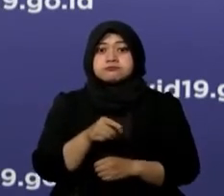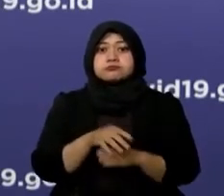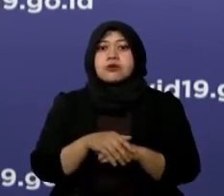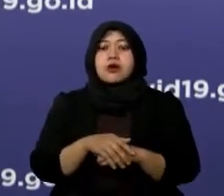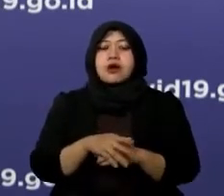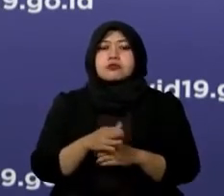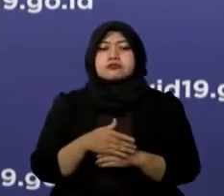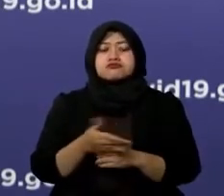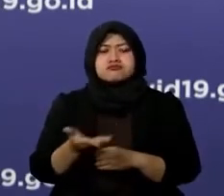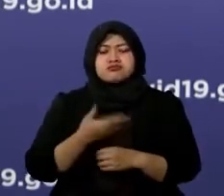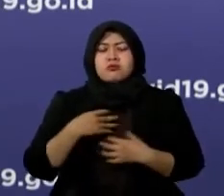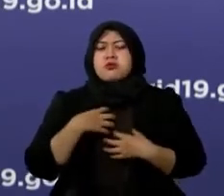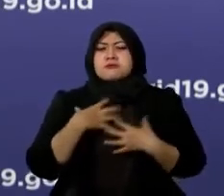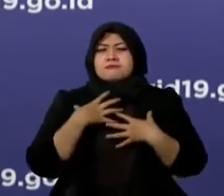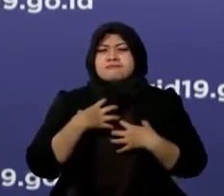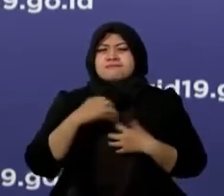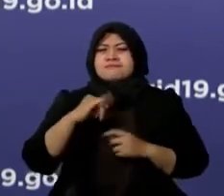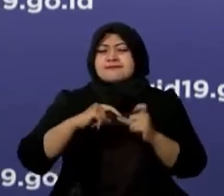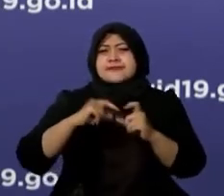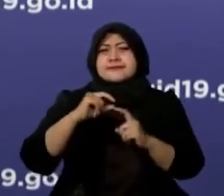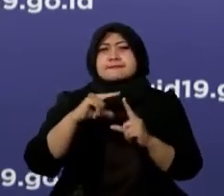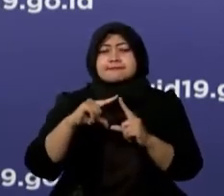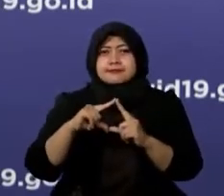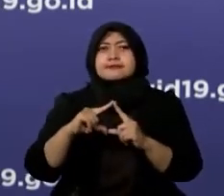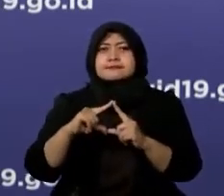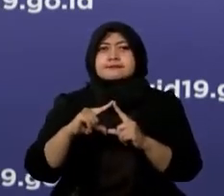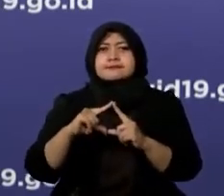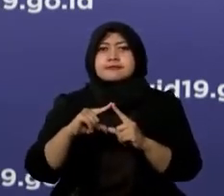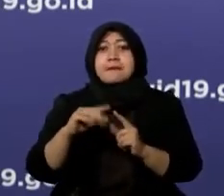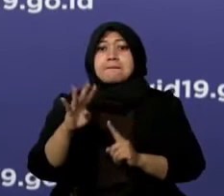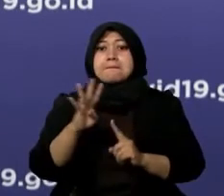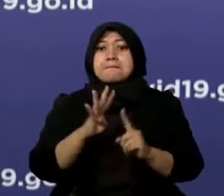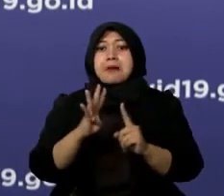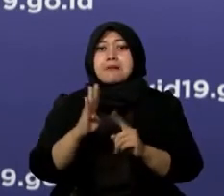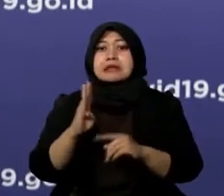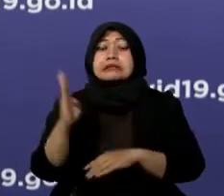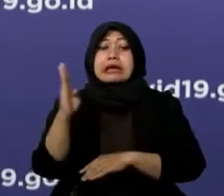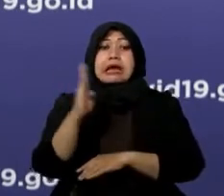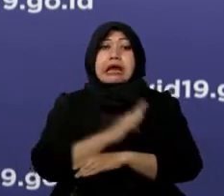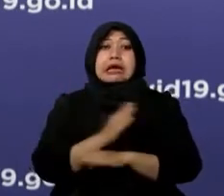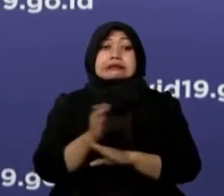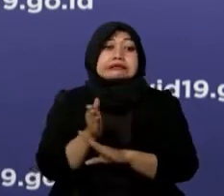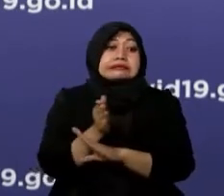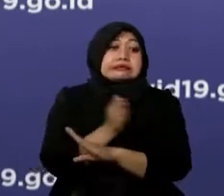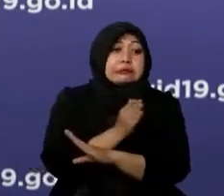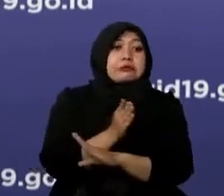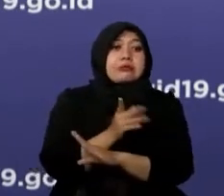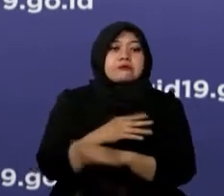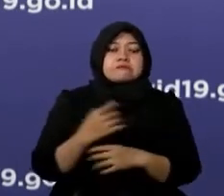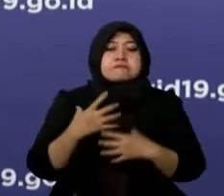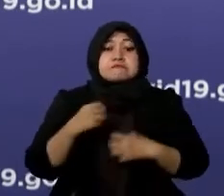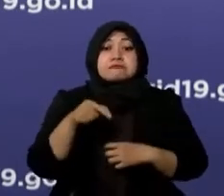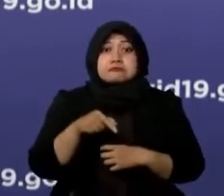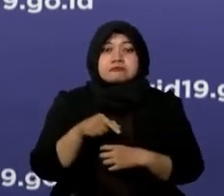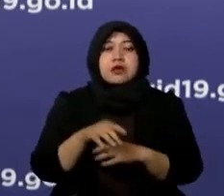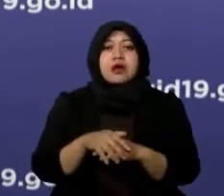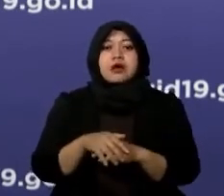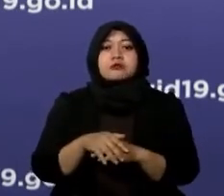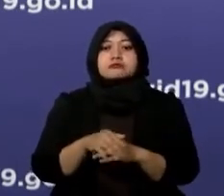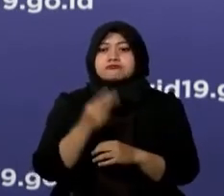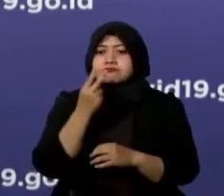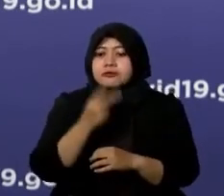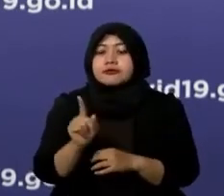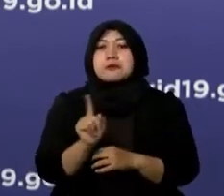membawa keluhan ISPA, dan kemudian dalam 14 hari terakhir sebelum gejala itu muncul, dia berasal